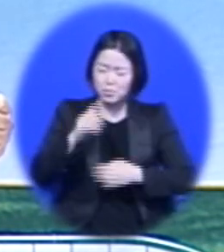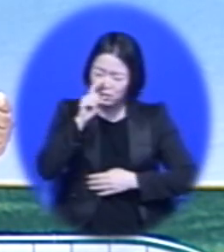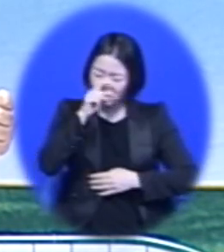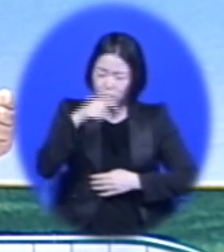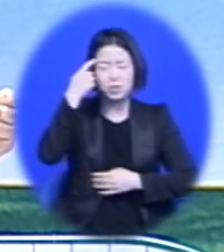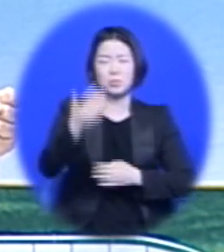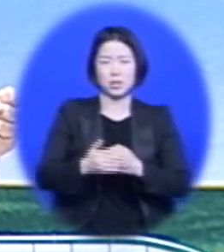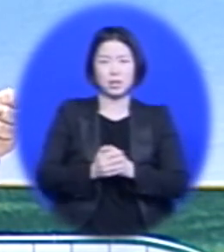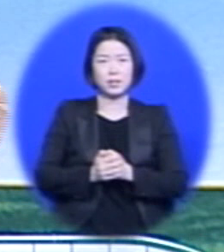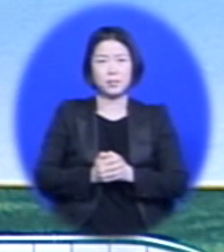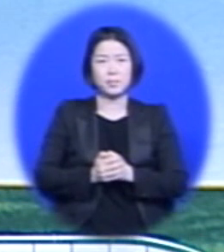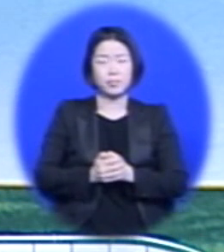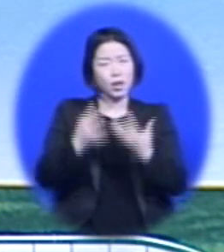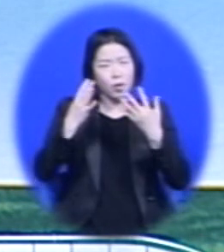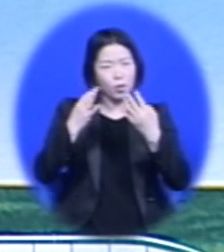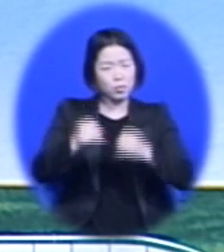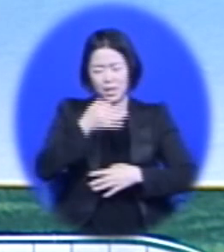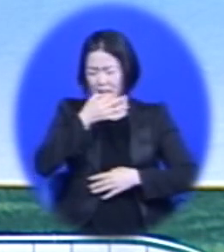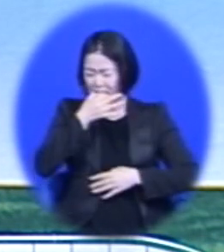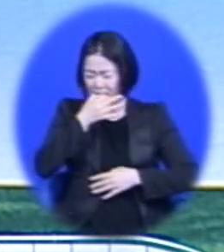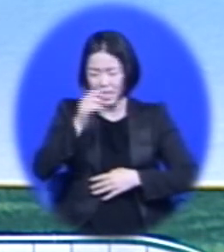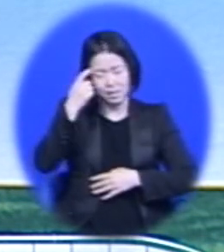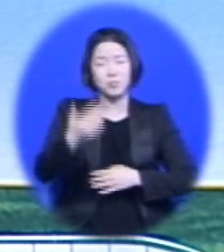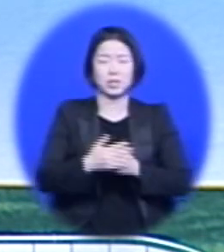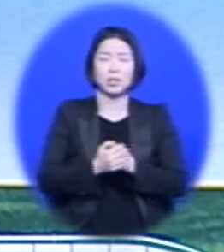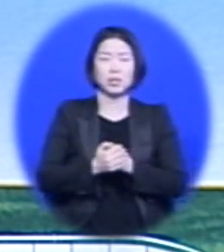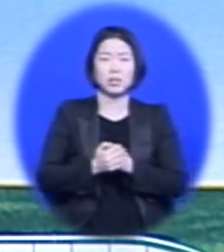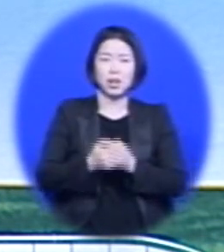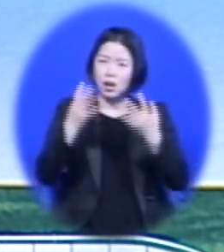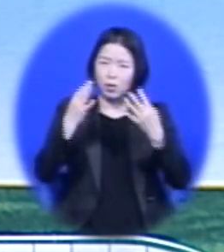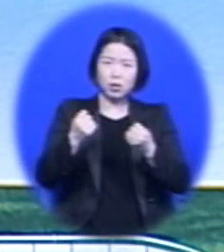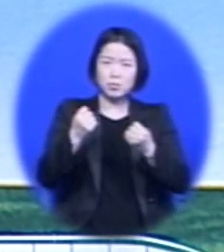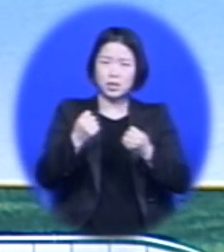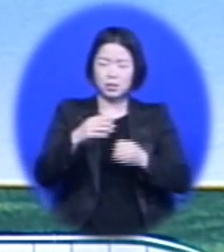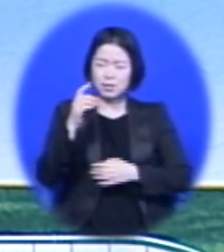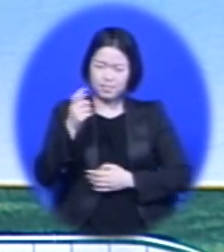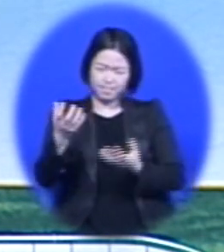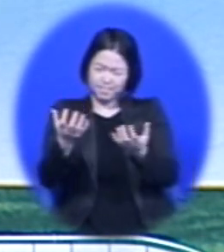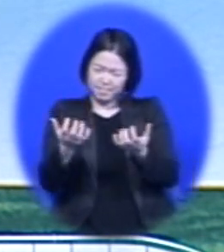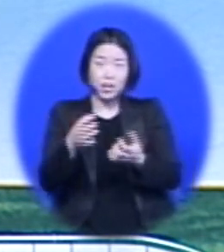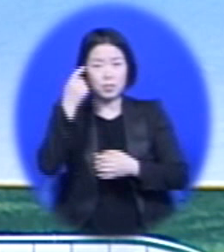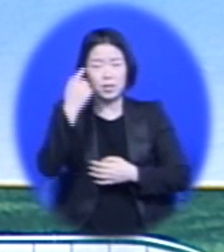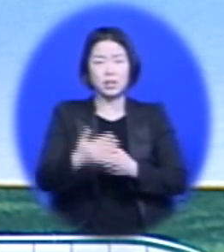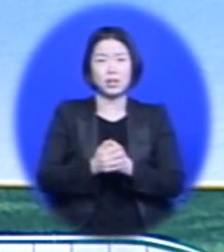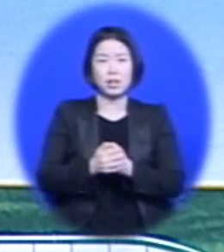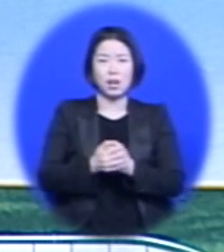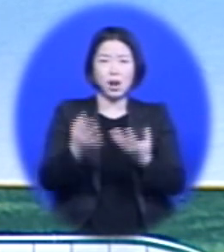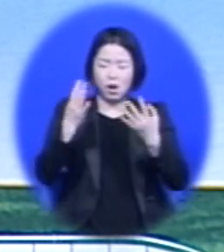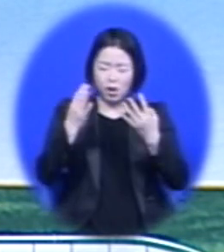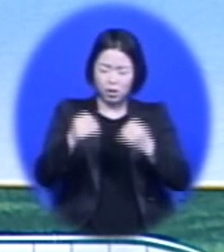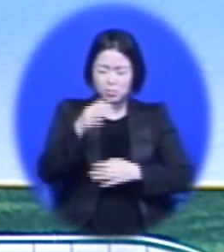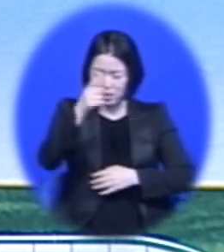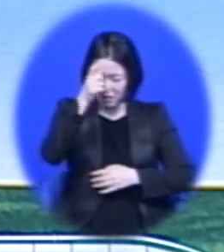더럽습니까? 얼마나 이기적입니까? 얼마나 인색합니까? 얼마나 고집이